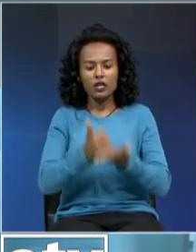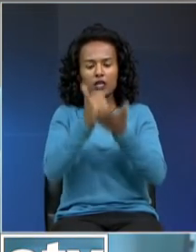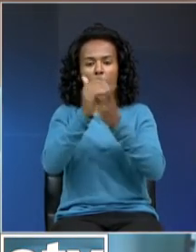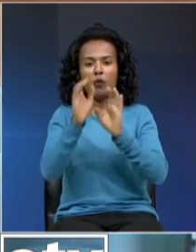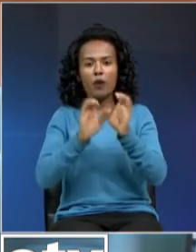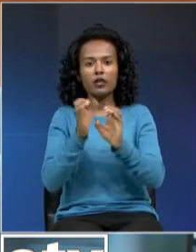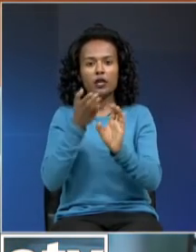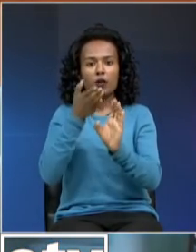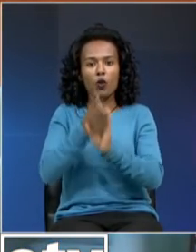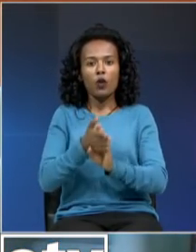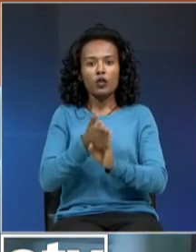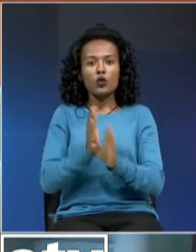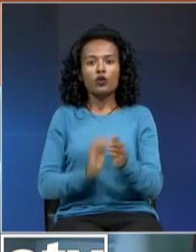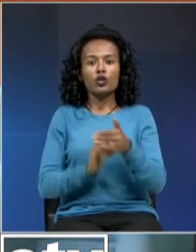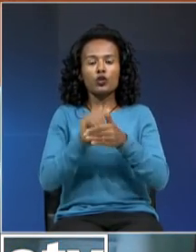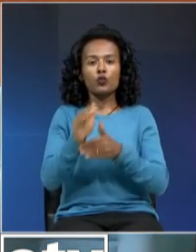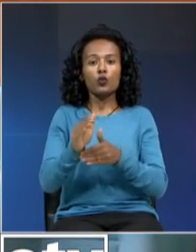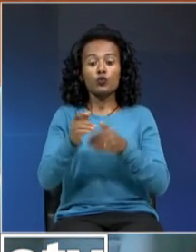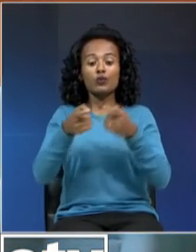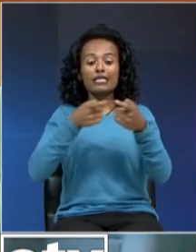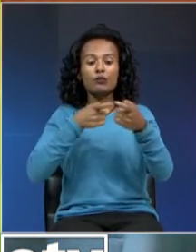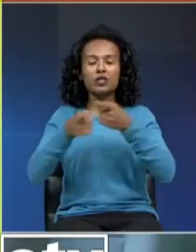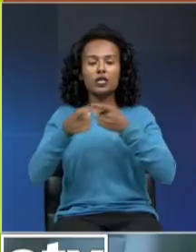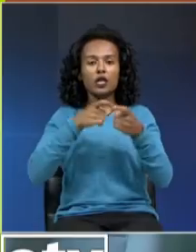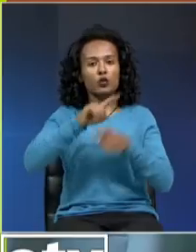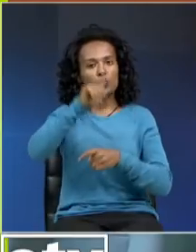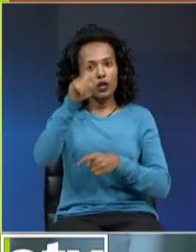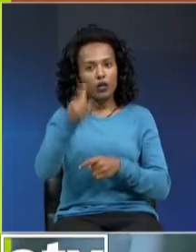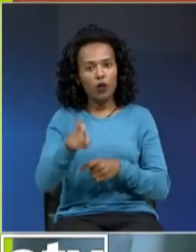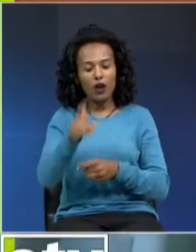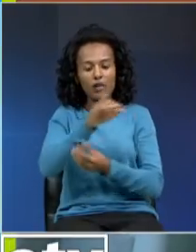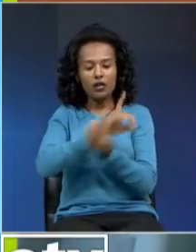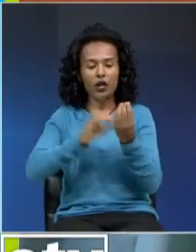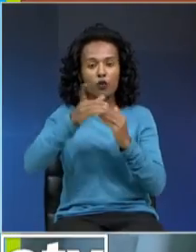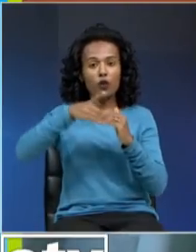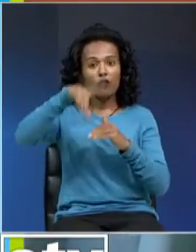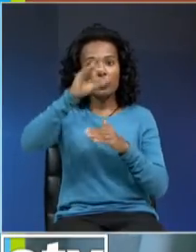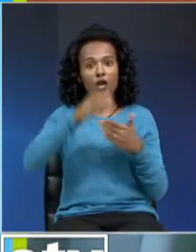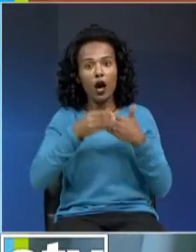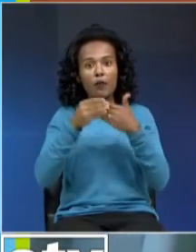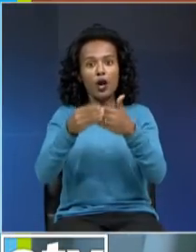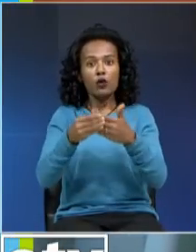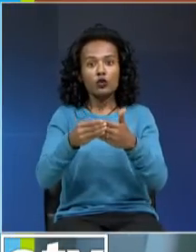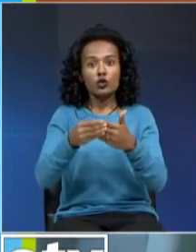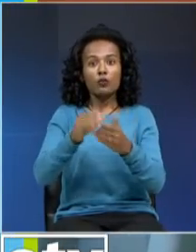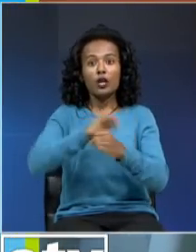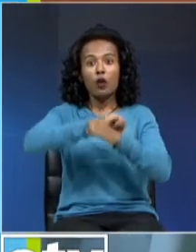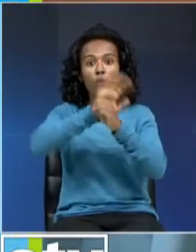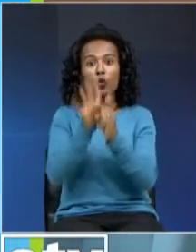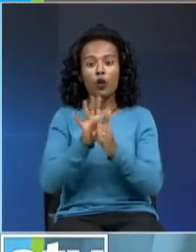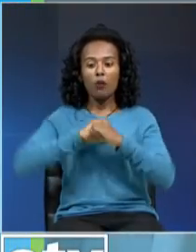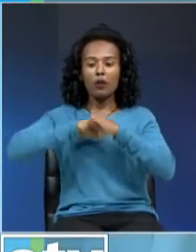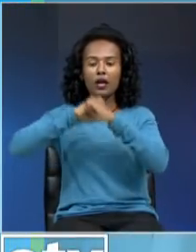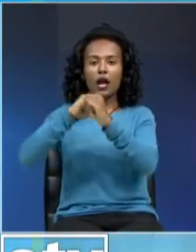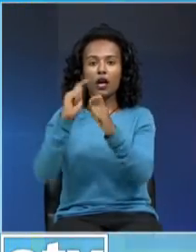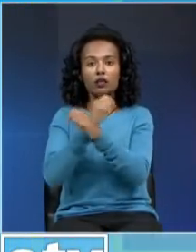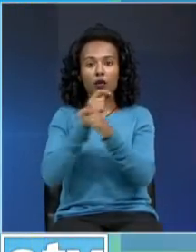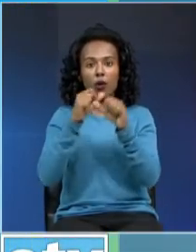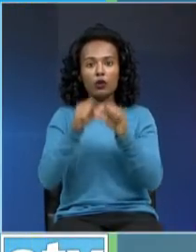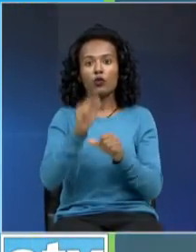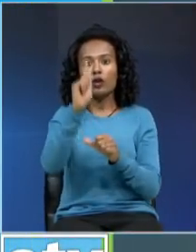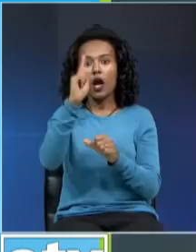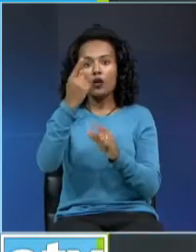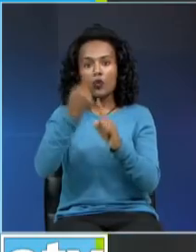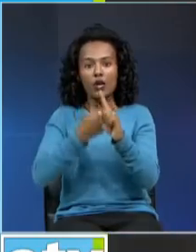በማድረግ የበኩላቸውን እንዲወጡም ርዕሰ መስተዳድሩ ጠይቀዋል። የክልሉ ከፍተኛ አመራሮችም ለኮሮና ቫይረስ መከላከል ተግባር እንዲውል የአንድ